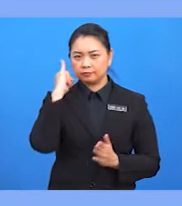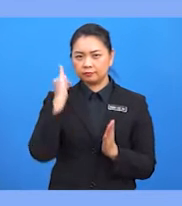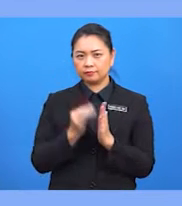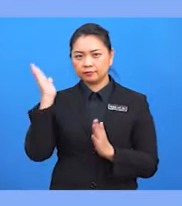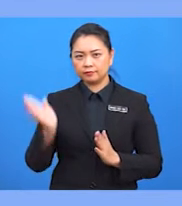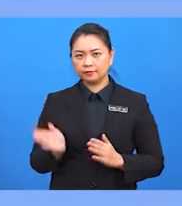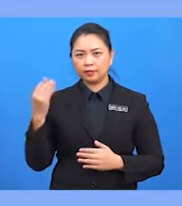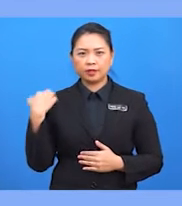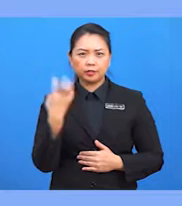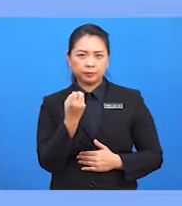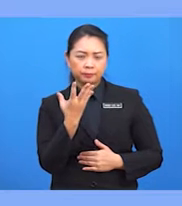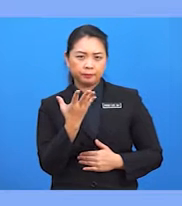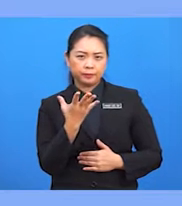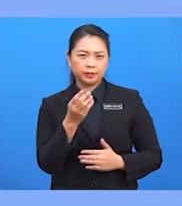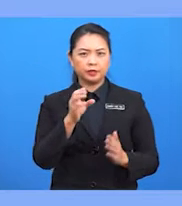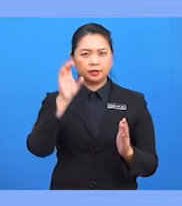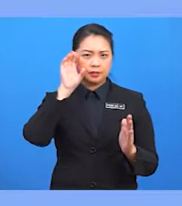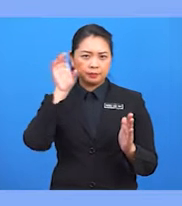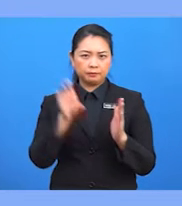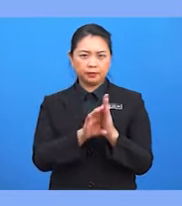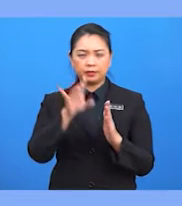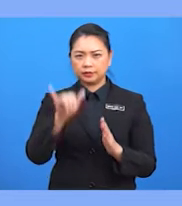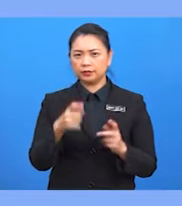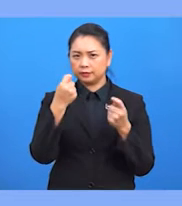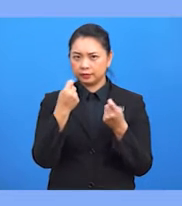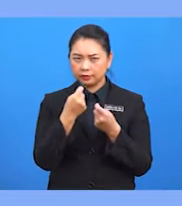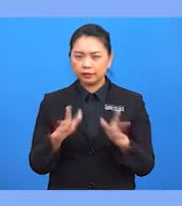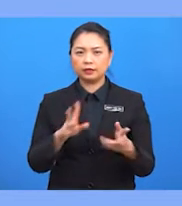diberikan, ada berapa keping gambar yang telah dimanipulasikan?